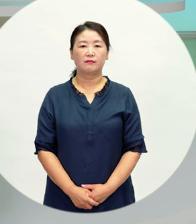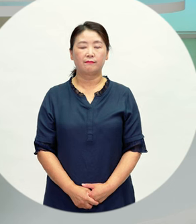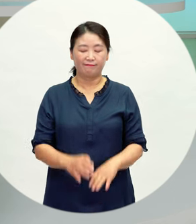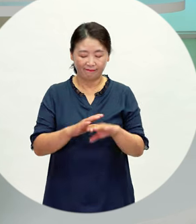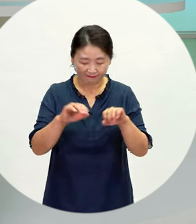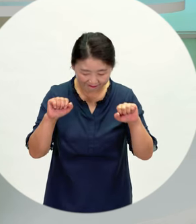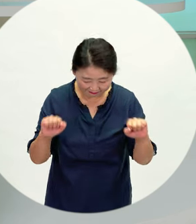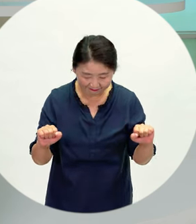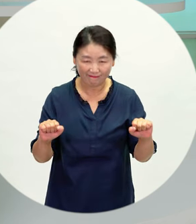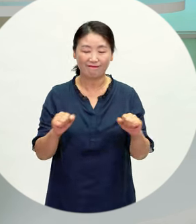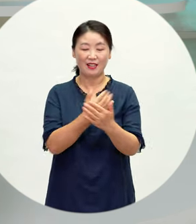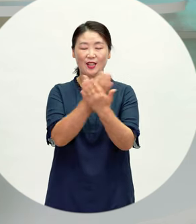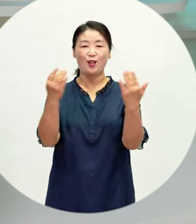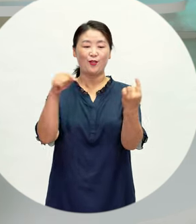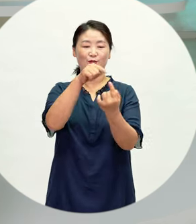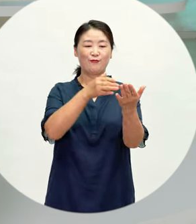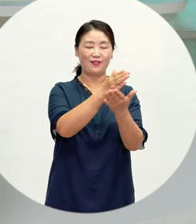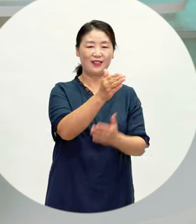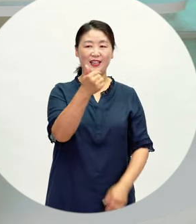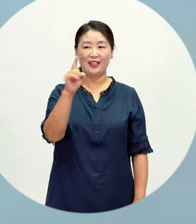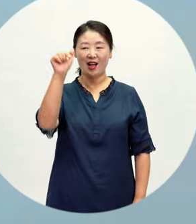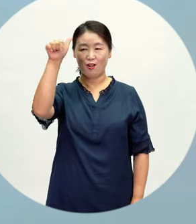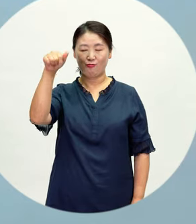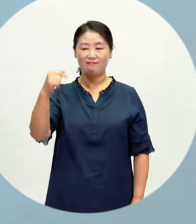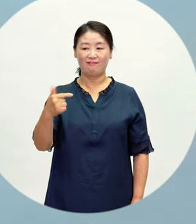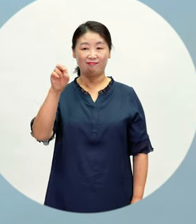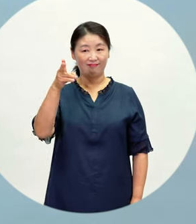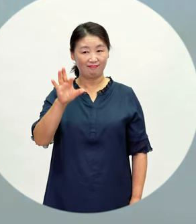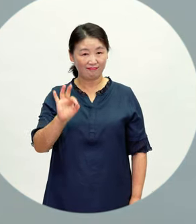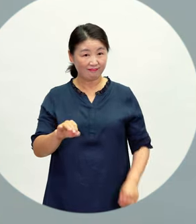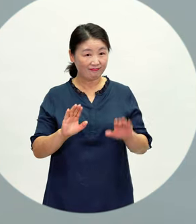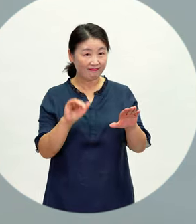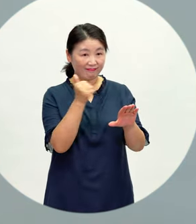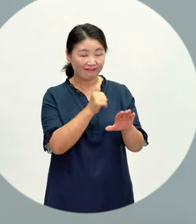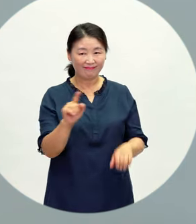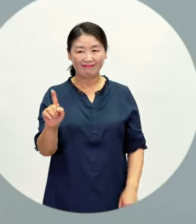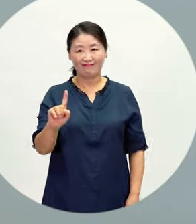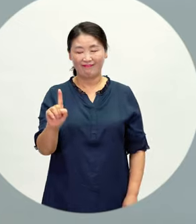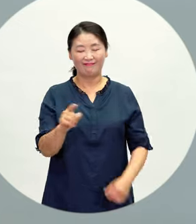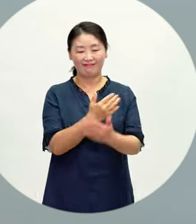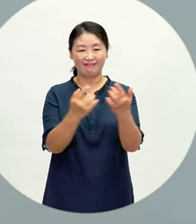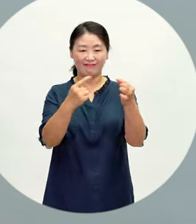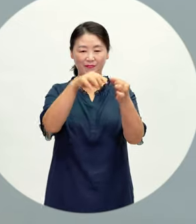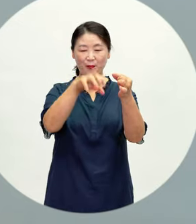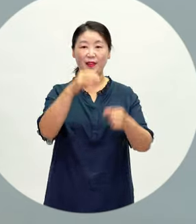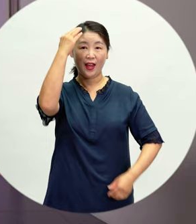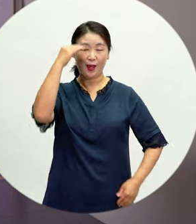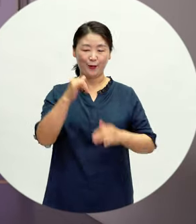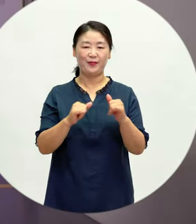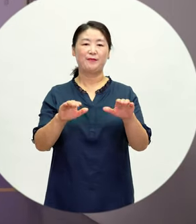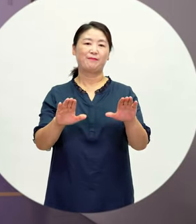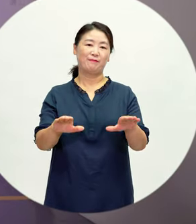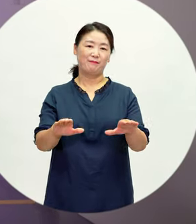안녕하세요. 저는 전시운영과 나훈영 학예연구사입니다. 오늘 제가 소개해드릴 전시관은 상설전시관 1, 한국인의 오늘입니다.